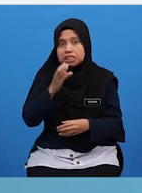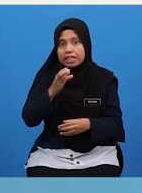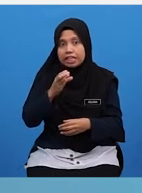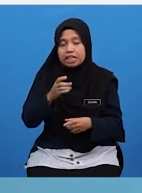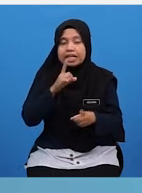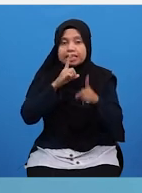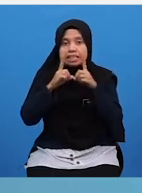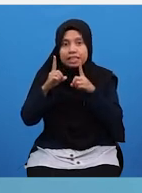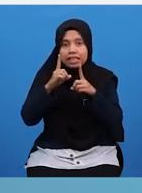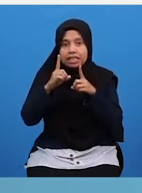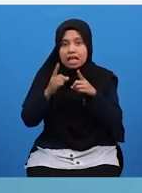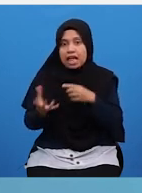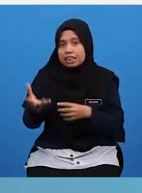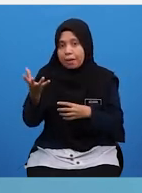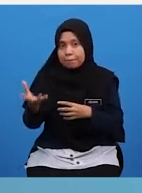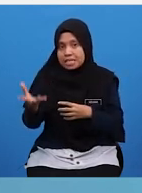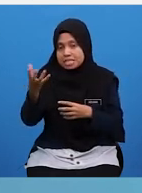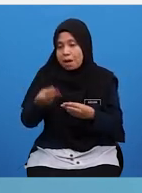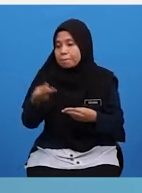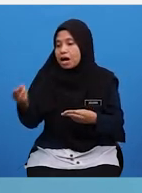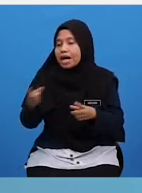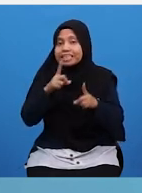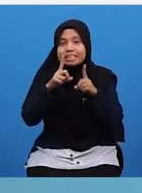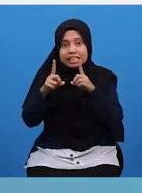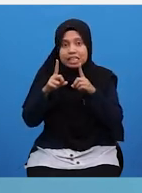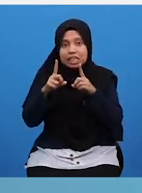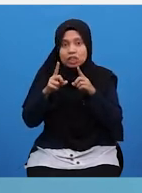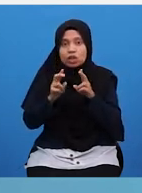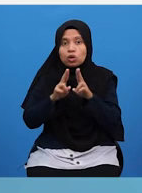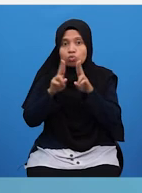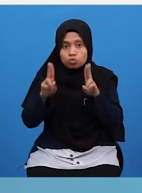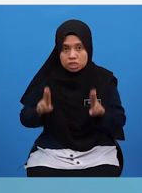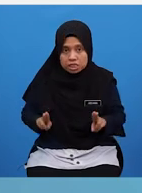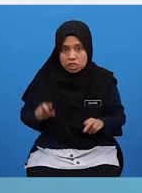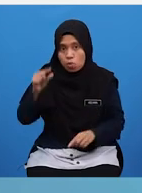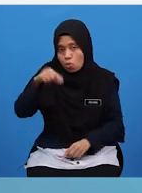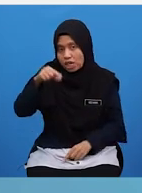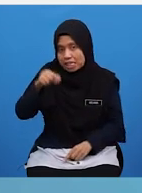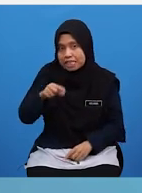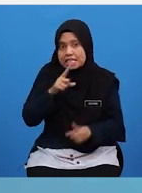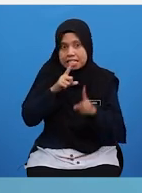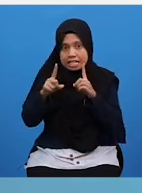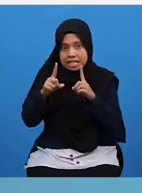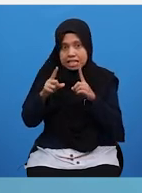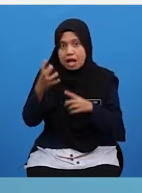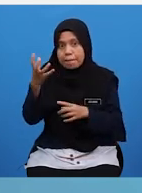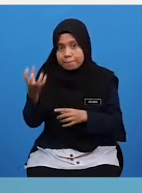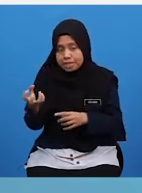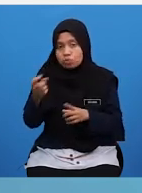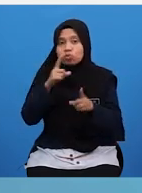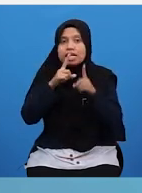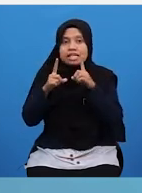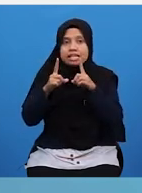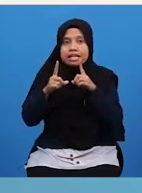mencairkan lilin, menapis bahan lilin, menguji kualiti lilin, membekukan